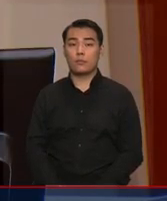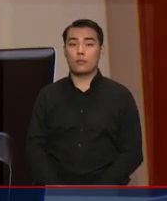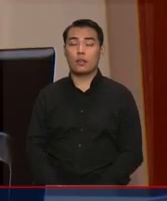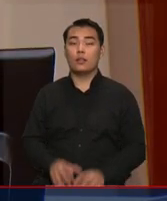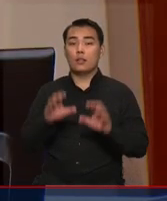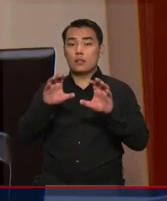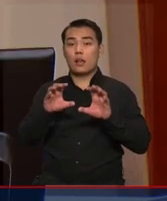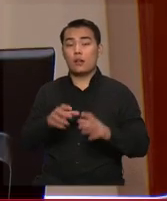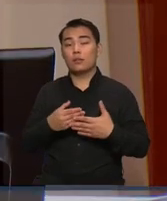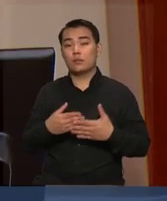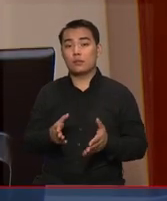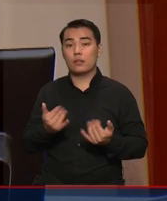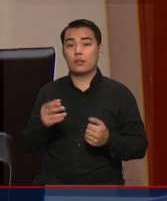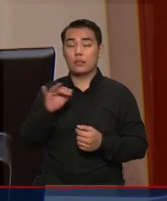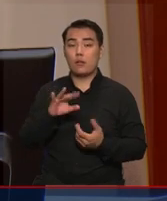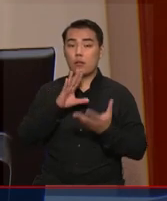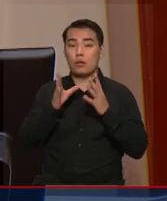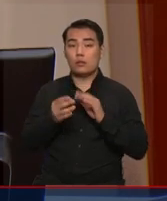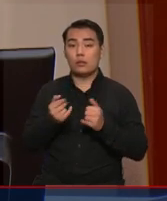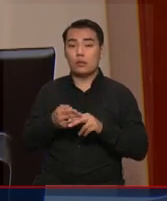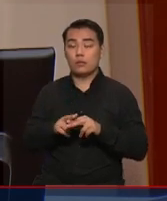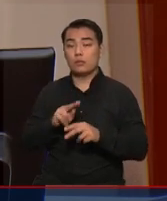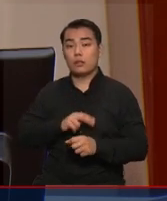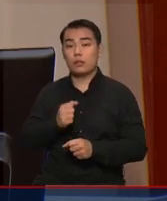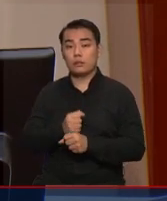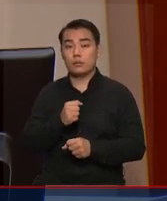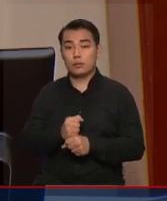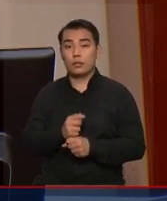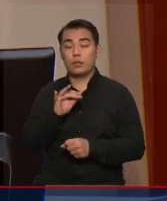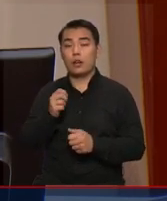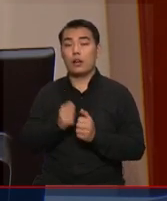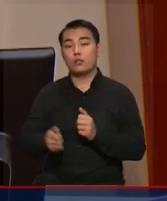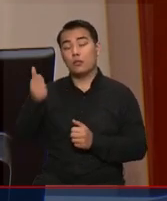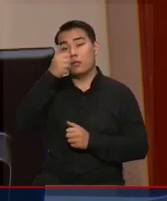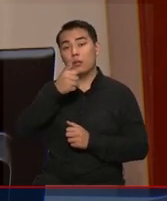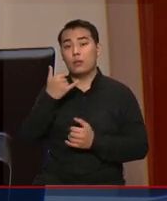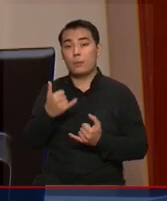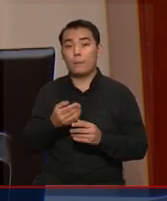Заң шығару жұмысында біз президенттің сайлауалды бағдарламасын іске асыруға, жыл сайынғы